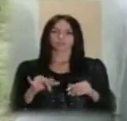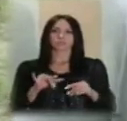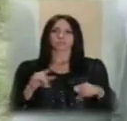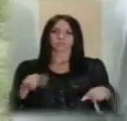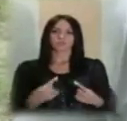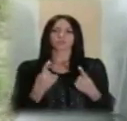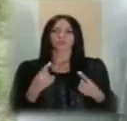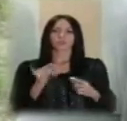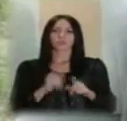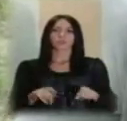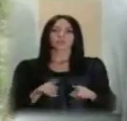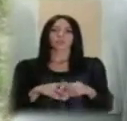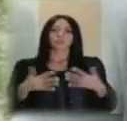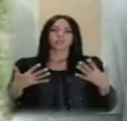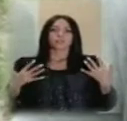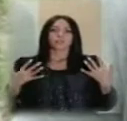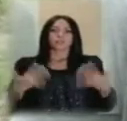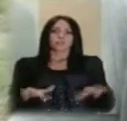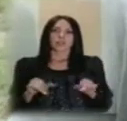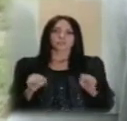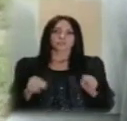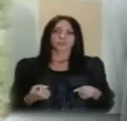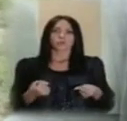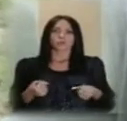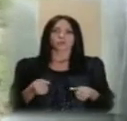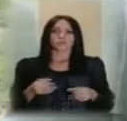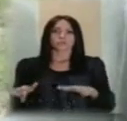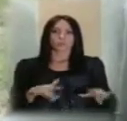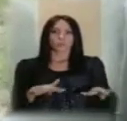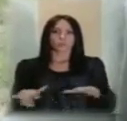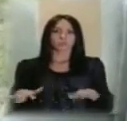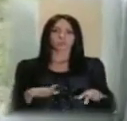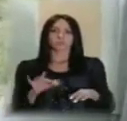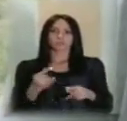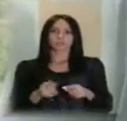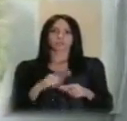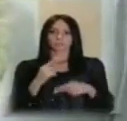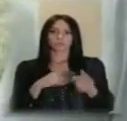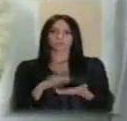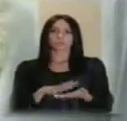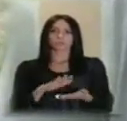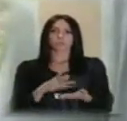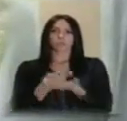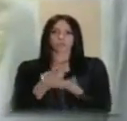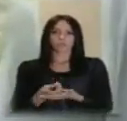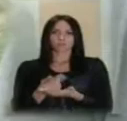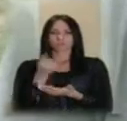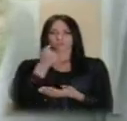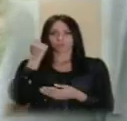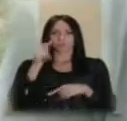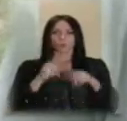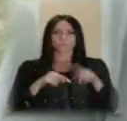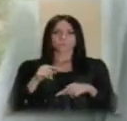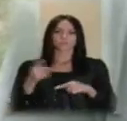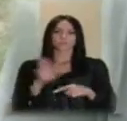втратив способність рухатися, ну, тобто був постійно лежачий, дуже дякую батькам, які були завжди